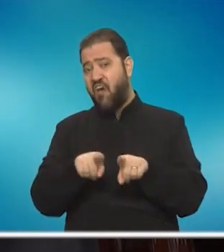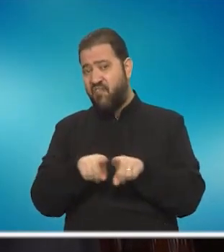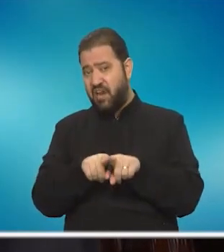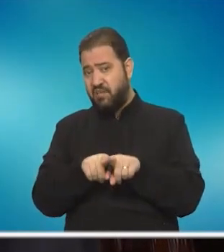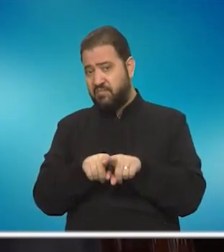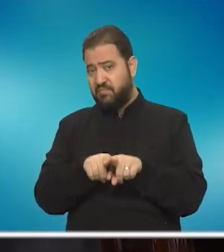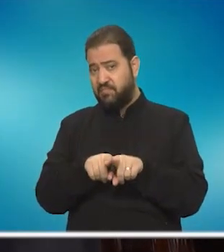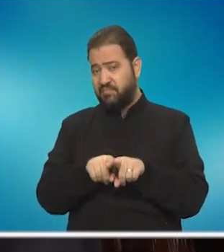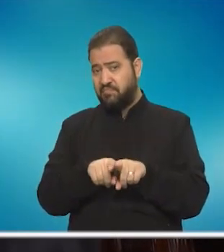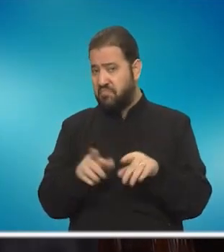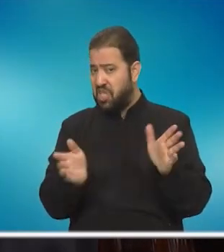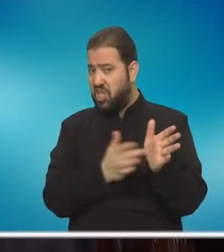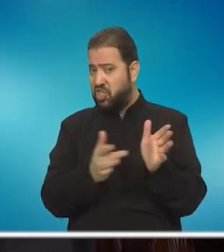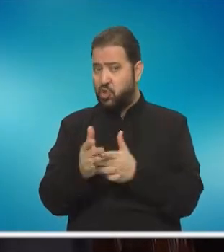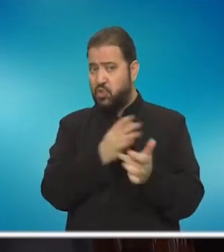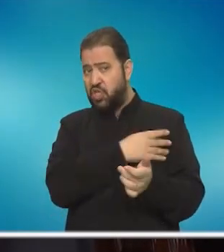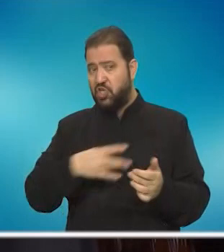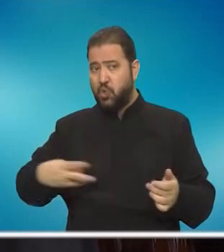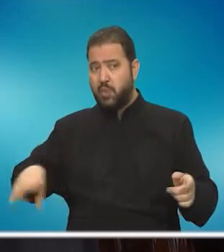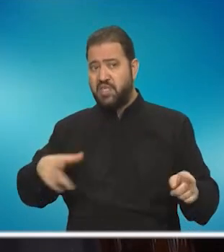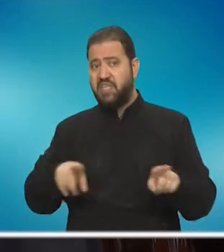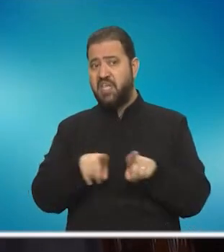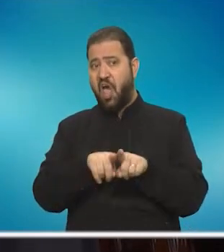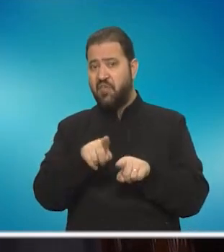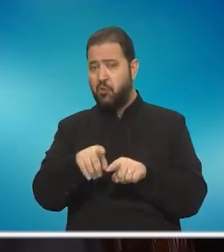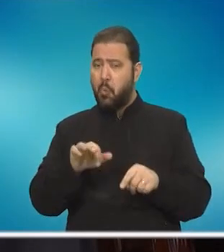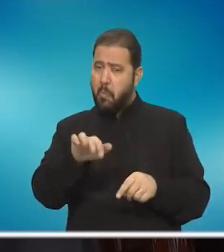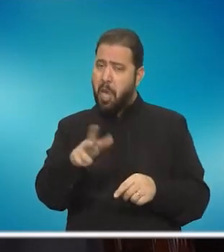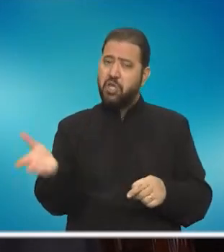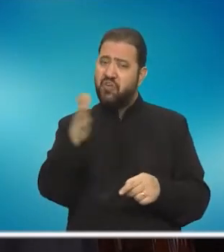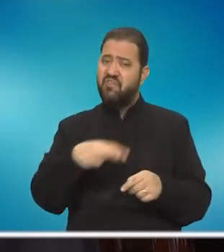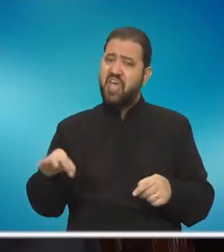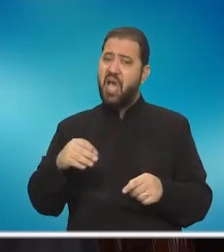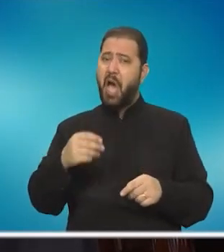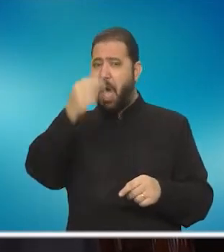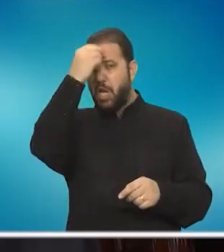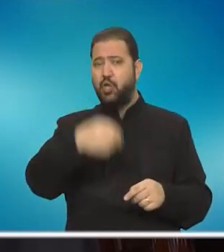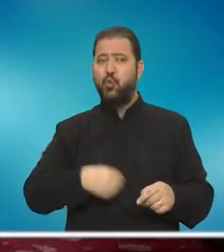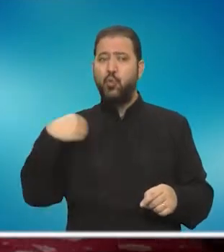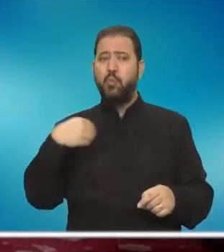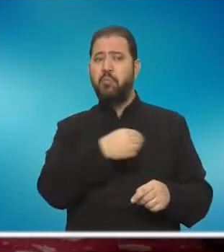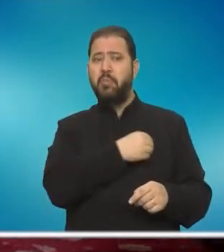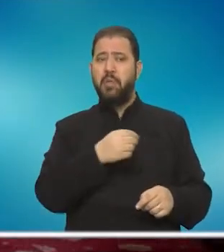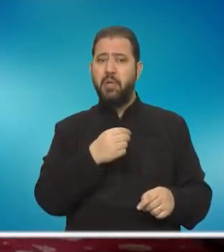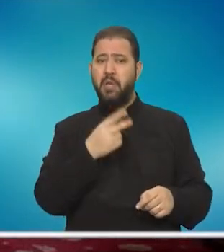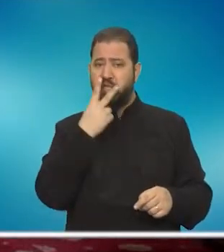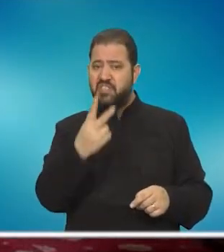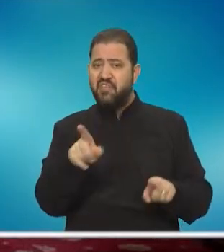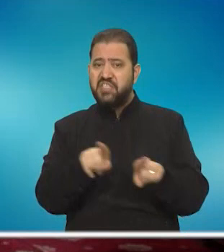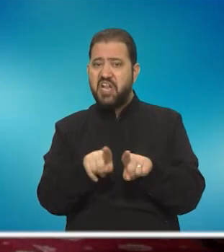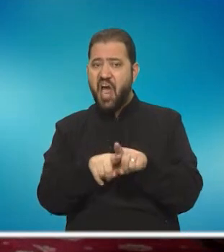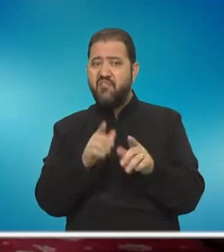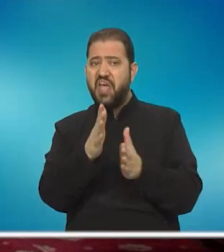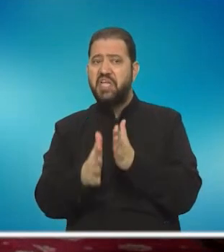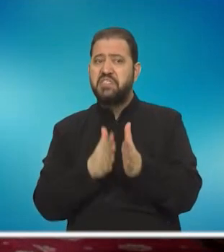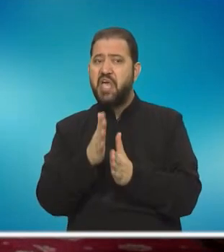aceeași. Hristos este același. Iar tu te duci duminică de duminică să asculți aceleași